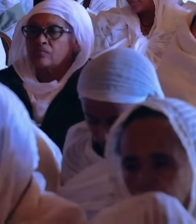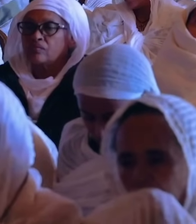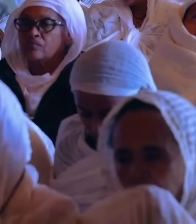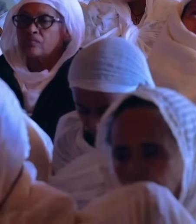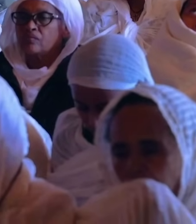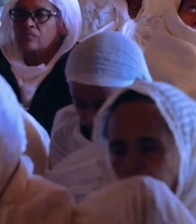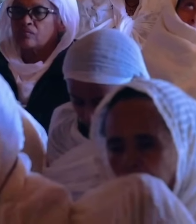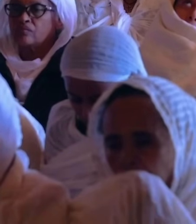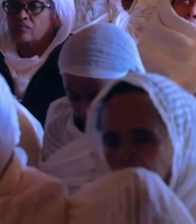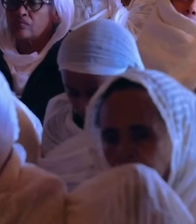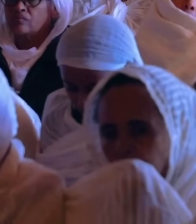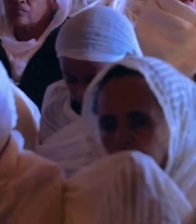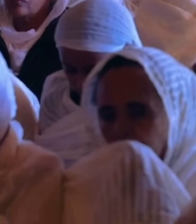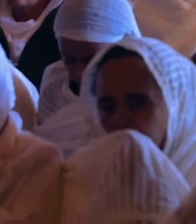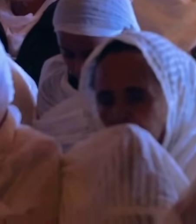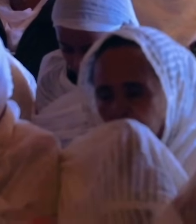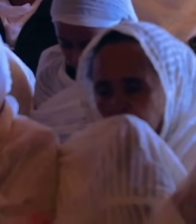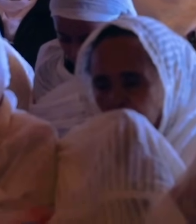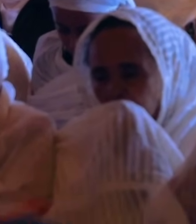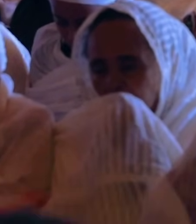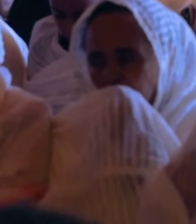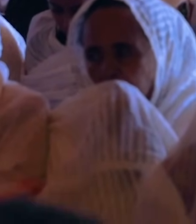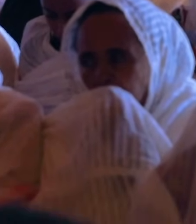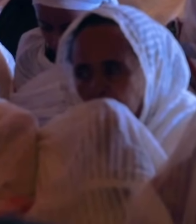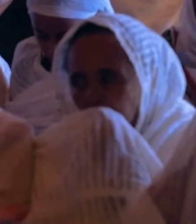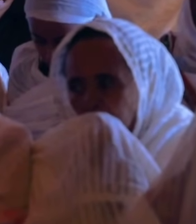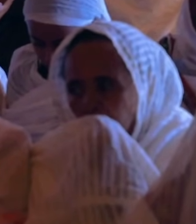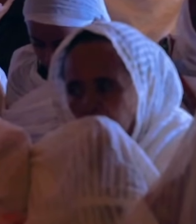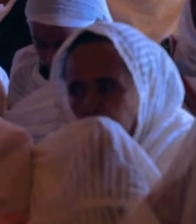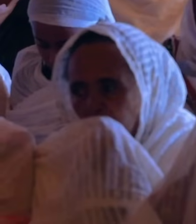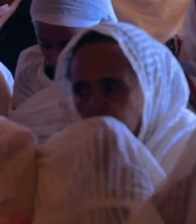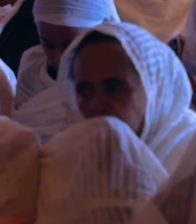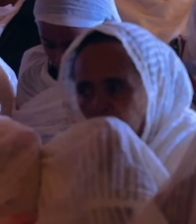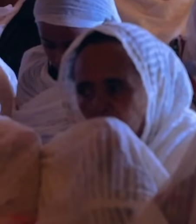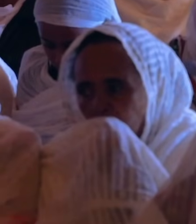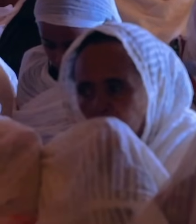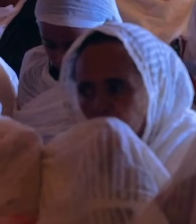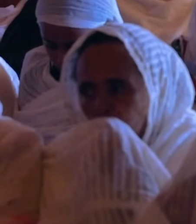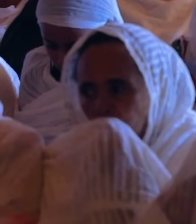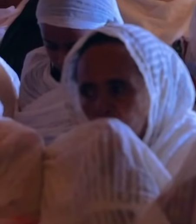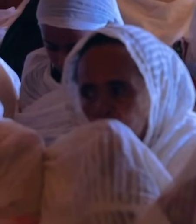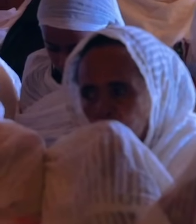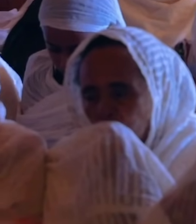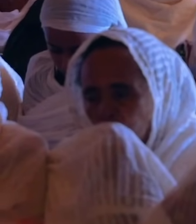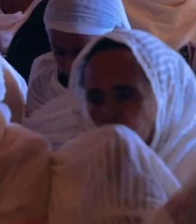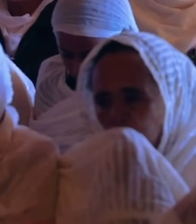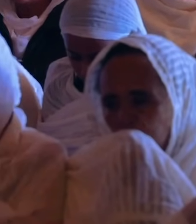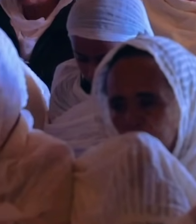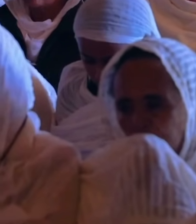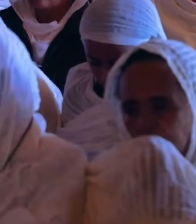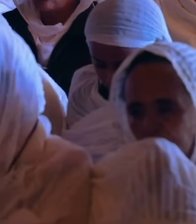ራሱ የፈጠራቸው ጾታ ተፈጥሮ ነው የሚለውን ወደ አእምሯችን ማስገባት አለብን።